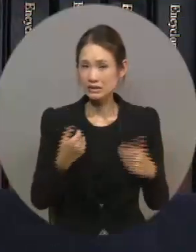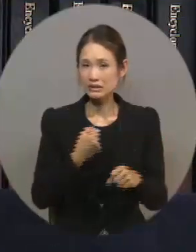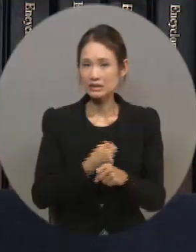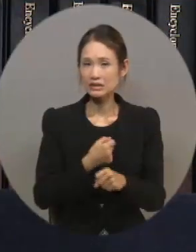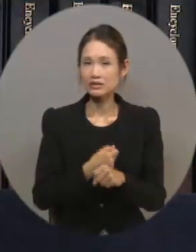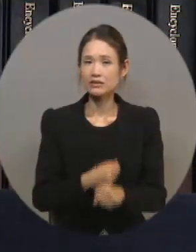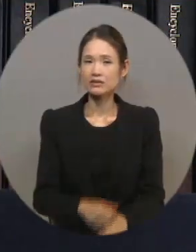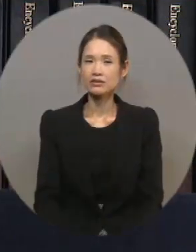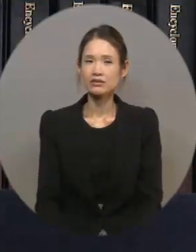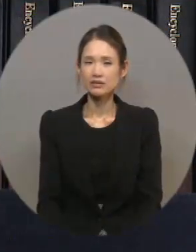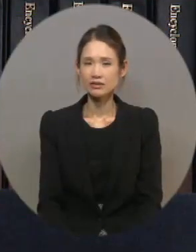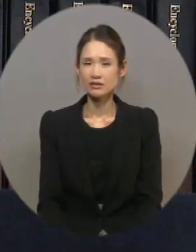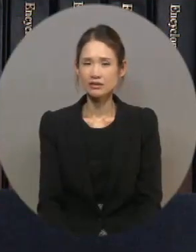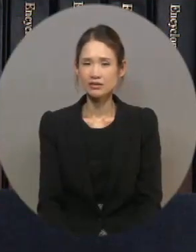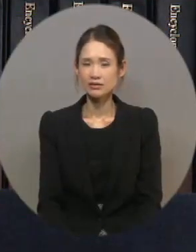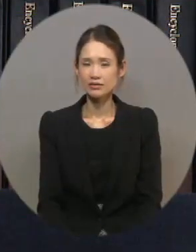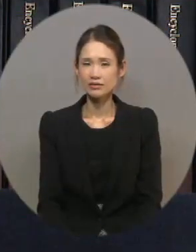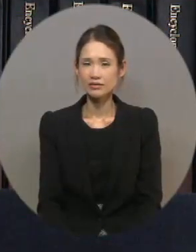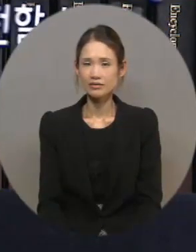됐어요.